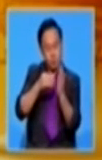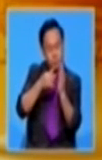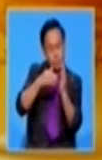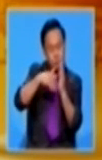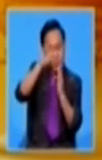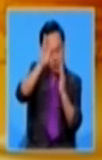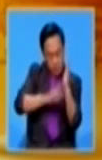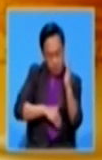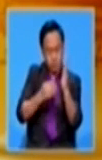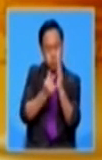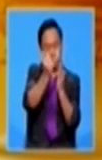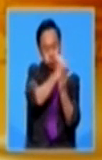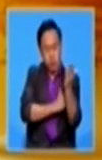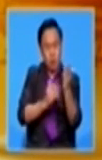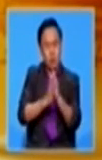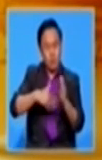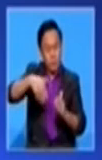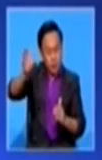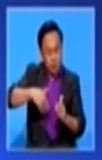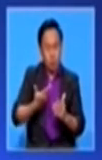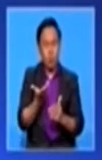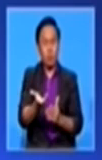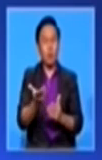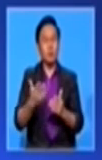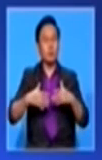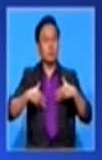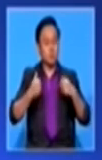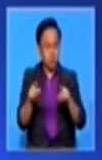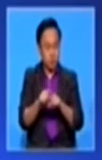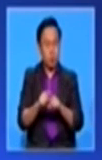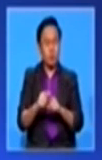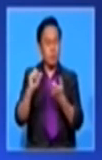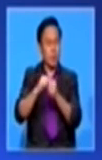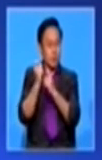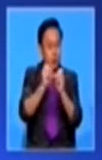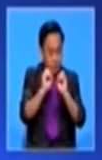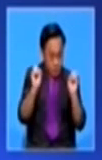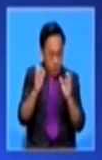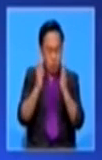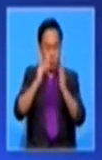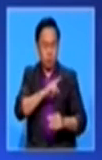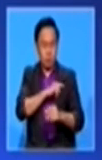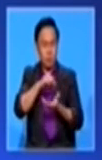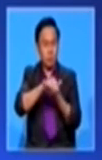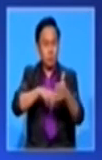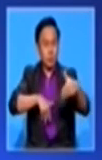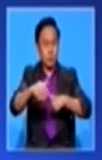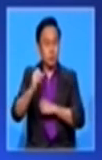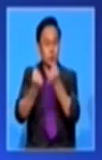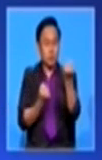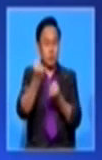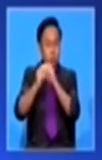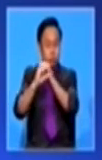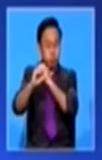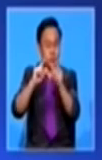งุดหงิดน้อยลงทะเลาะกับนักข่าวน้อยลง2ปีแล้วนะครับที่ดุเดือดมากหน่อยเพราะว่าเป็นช่วงเริ่มต้นช่วงปีต่อไปก็คือปีนี้นะ